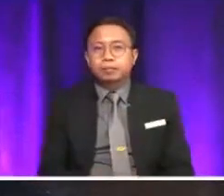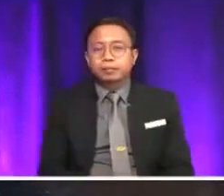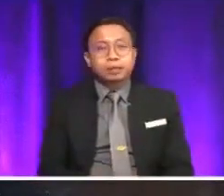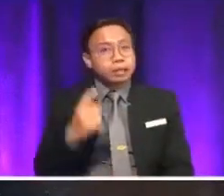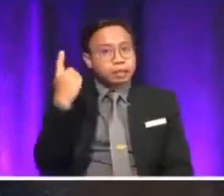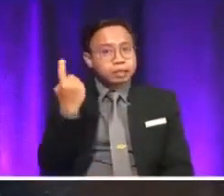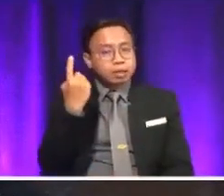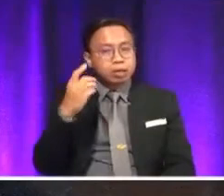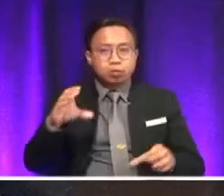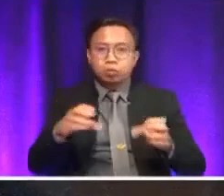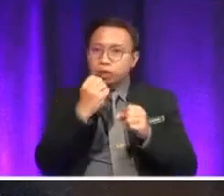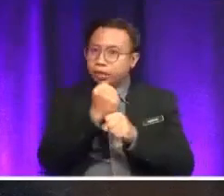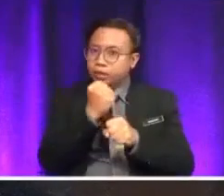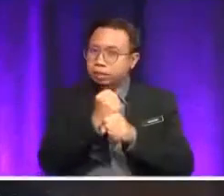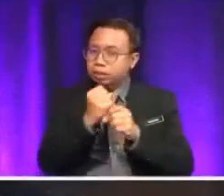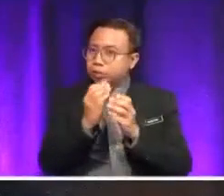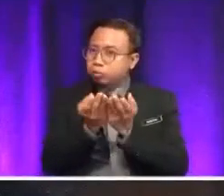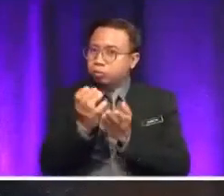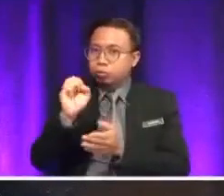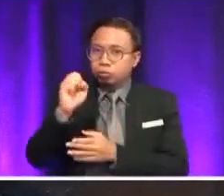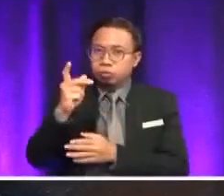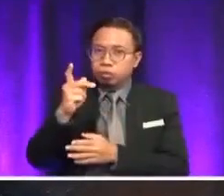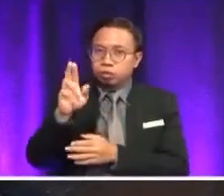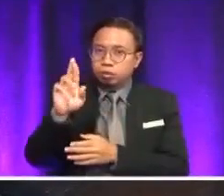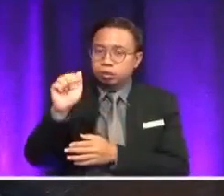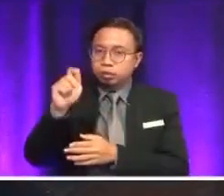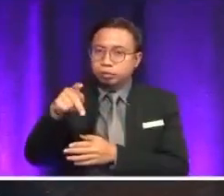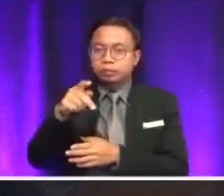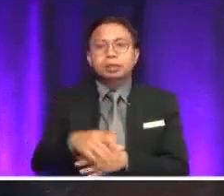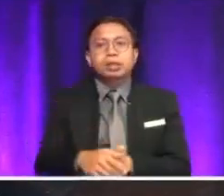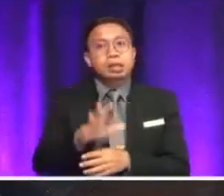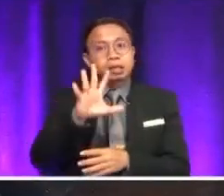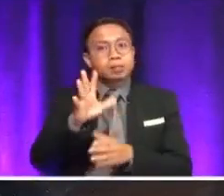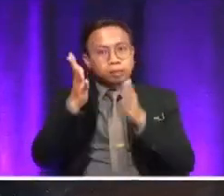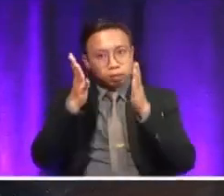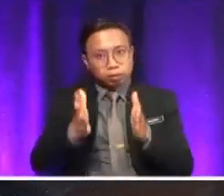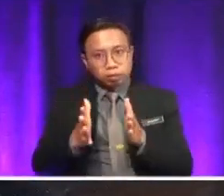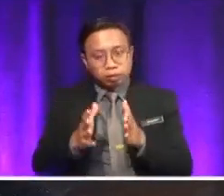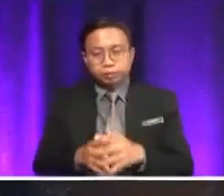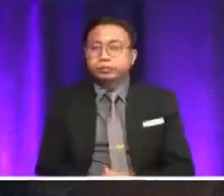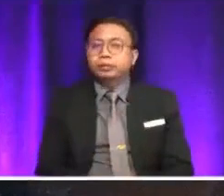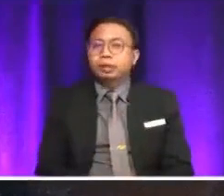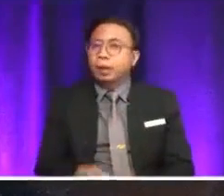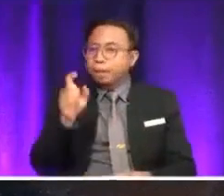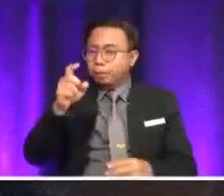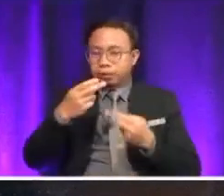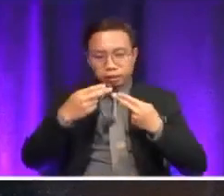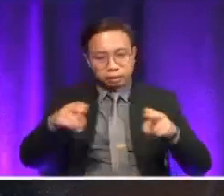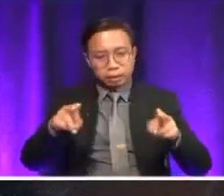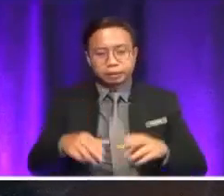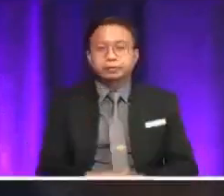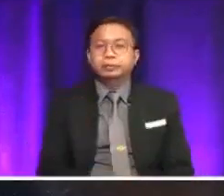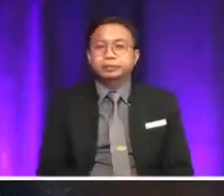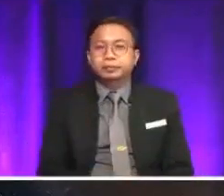Selalunya kalau buat kerja, buat buku skrap ke kan. Ini selalunya 5 orang kan. Seorang ni mesti dia hilang.